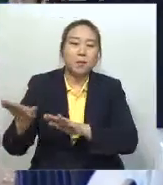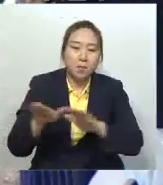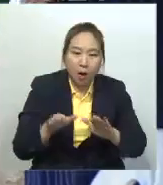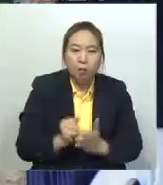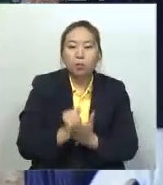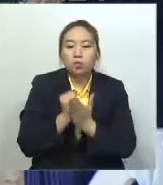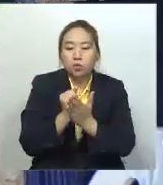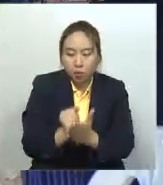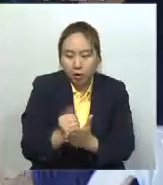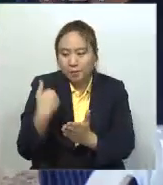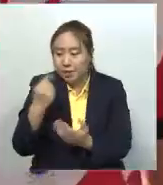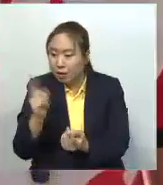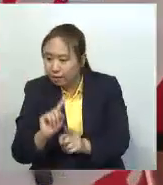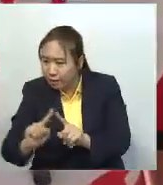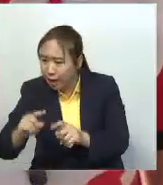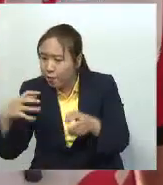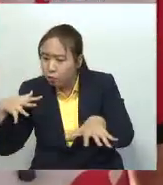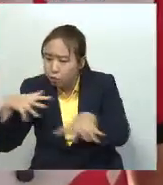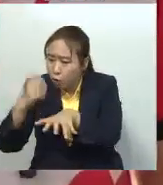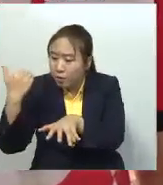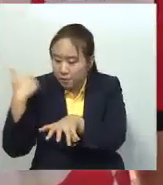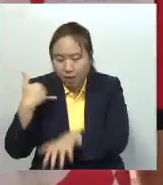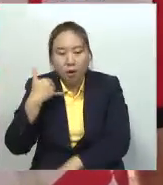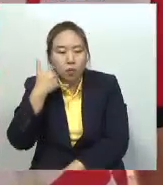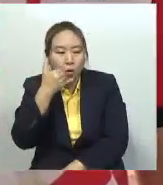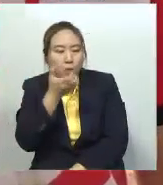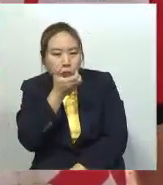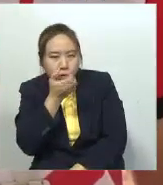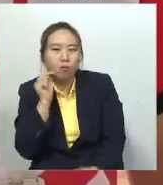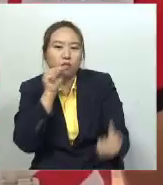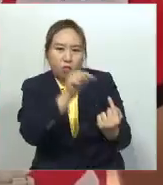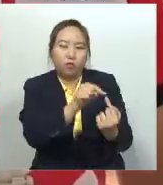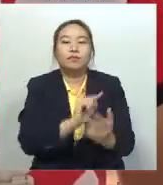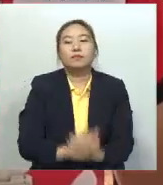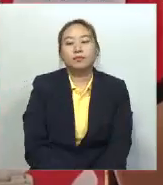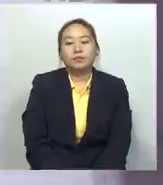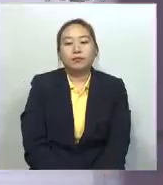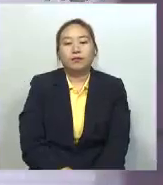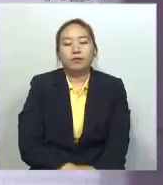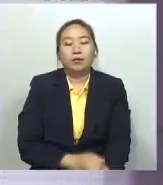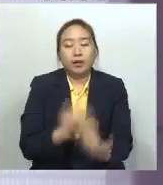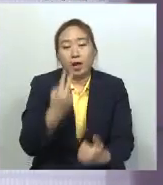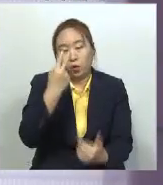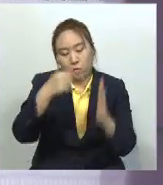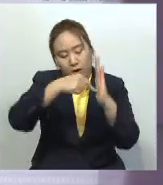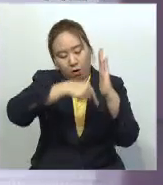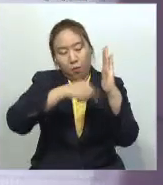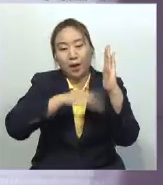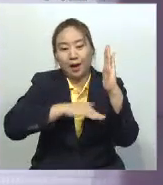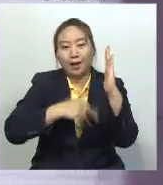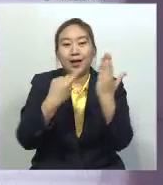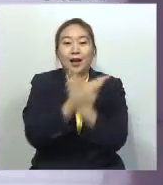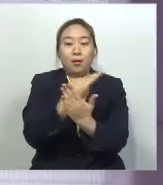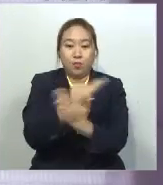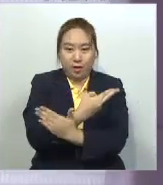การช่วยเหลือและก็รายงานเหตุการณ์ต่างๆผ่านศูนย์อำนวยการนะครับไปดูเส้นทางออกสู่ภาคใต้กันบ้างนะครับอย่างที่จังหวัด